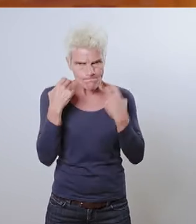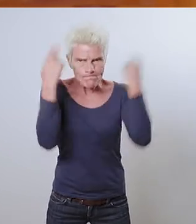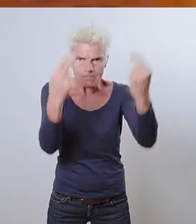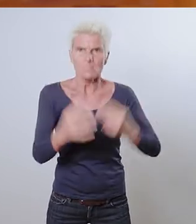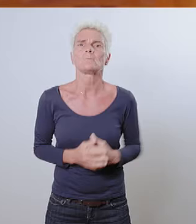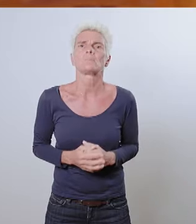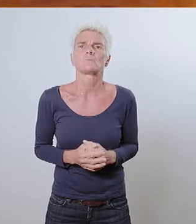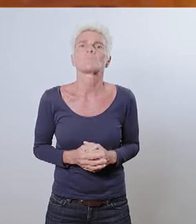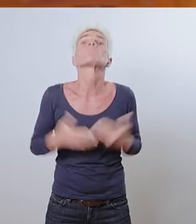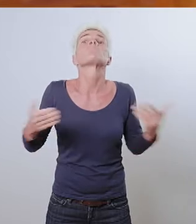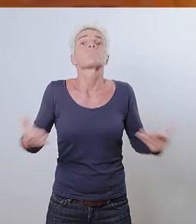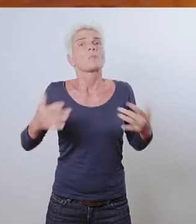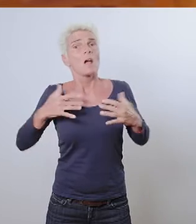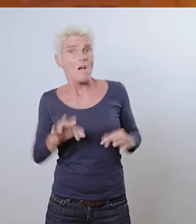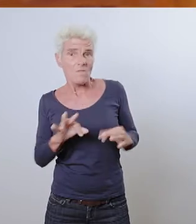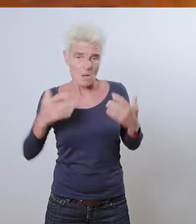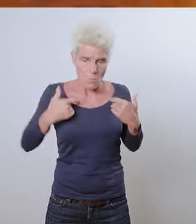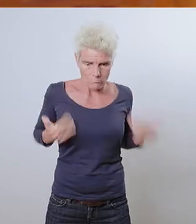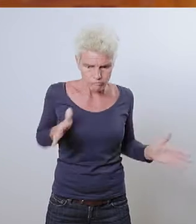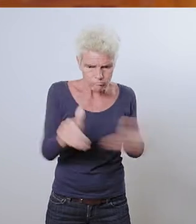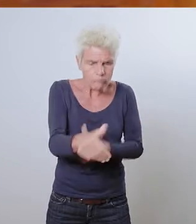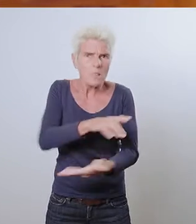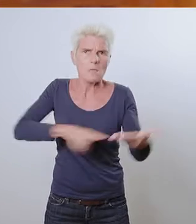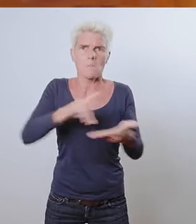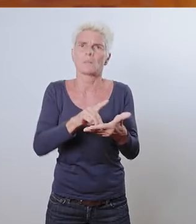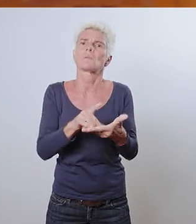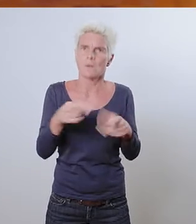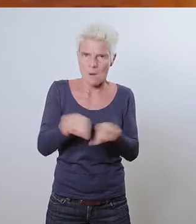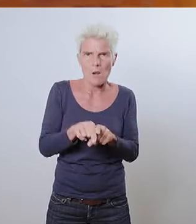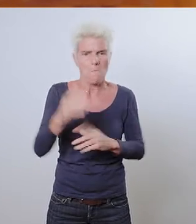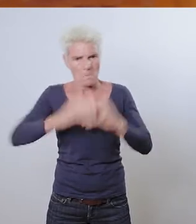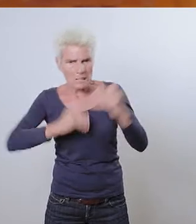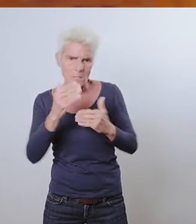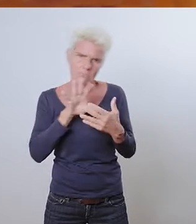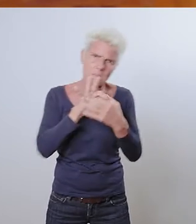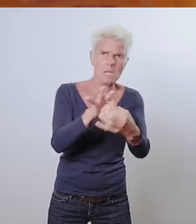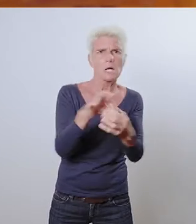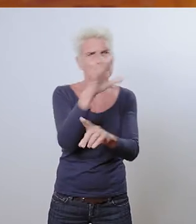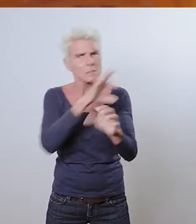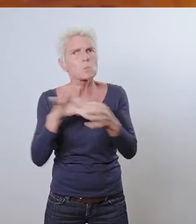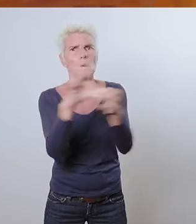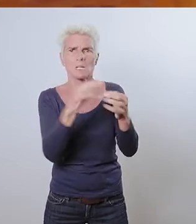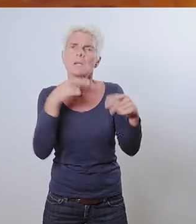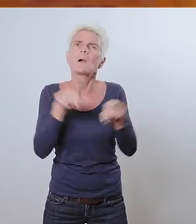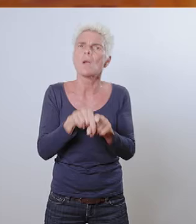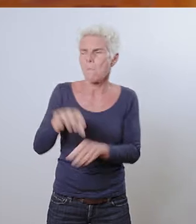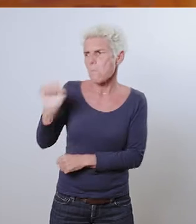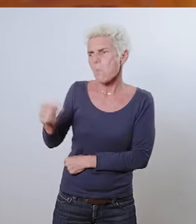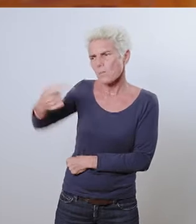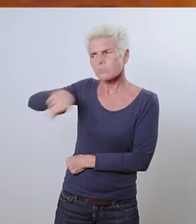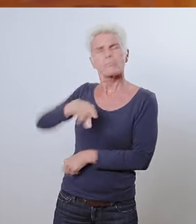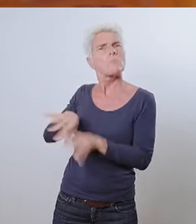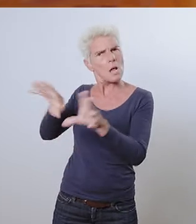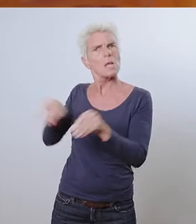je verrai à ce que le conseil départemental prend toute sa part au métier des solidarités je sais pouvoir compter